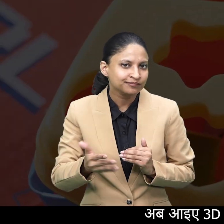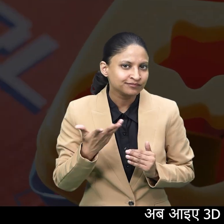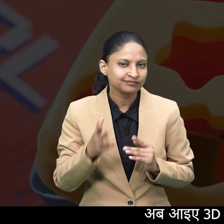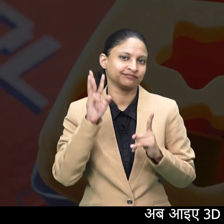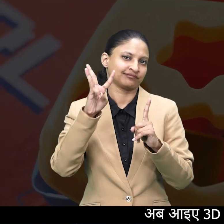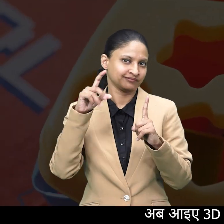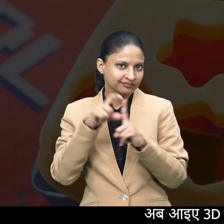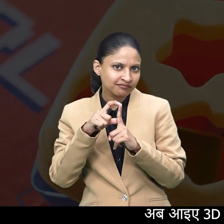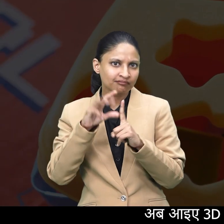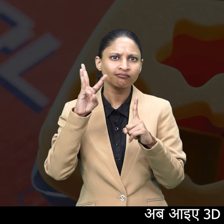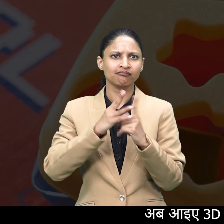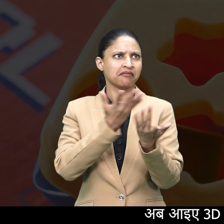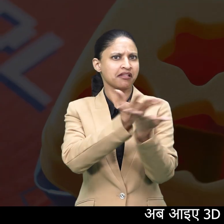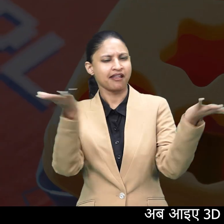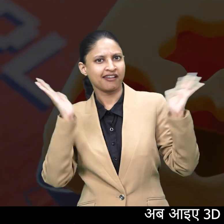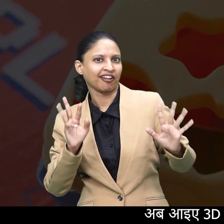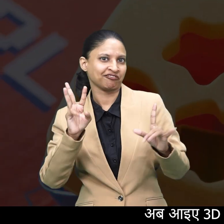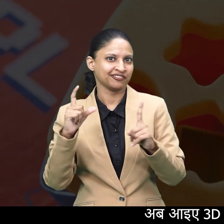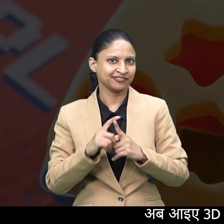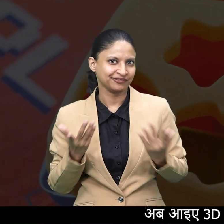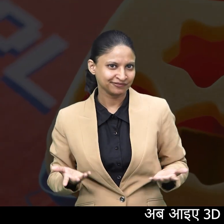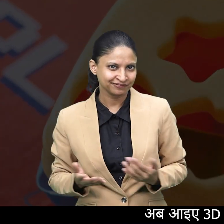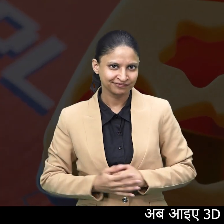अब आइए 3D आकृतियों की दुनिया में कदम रखें।